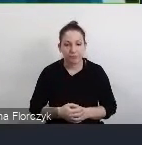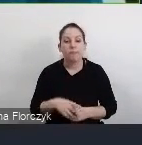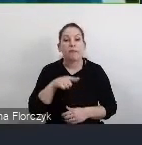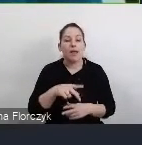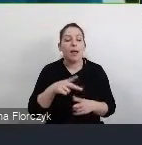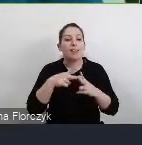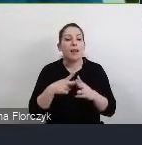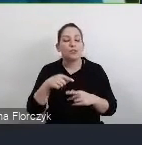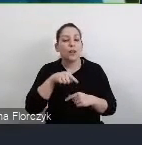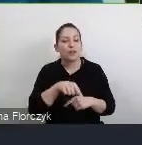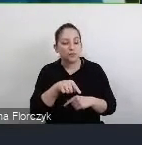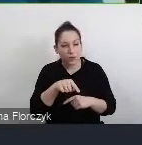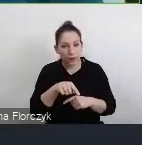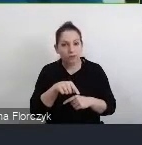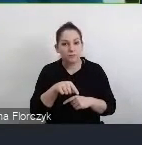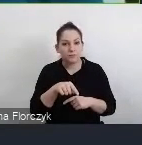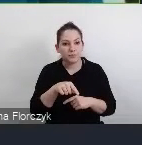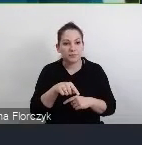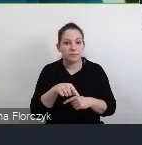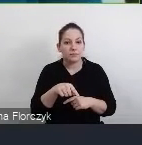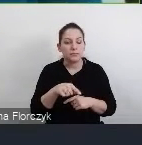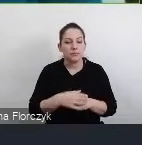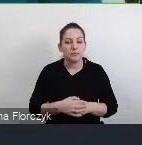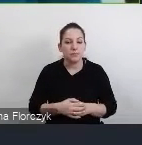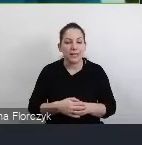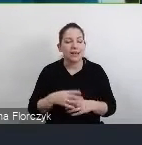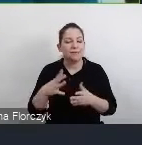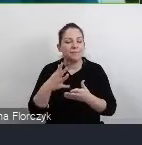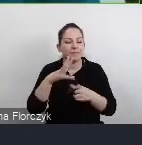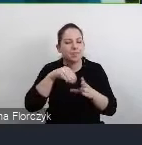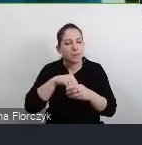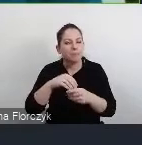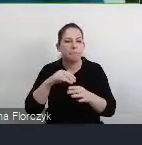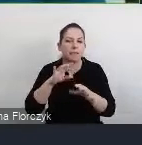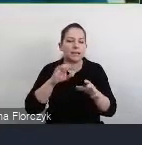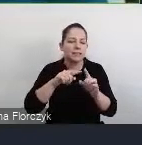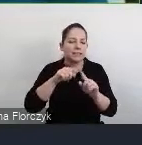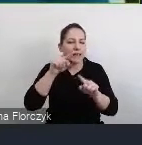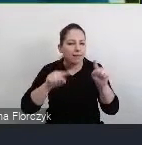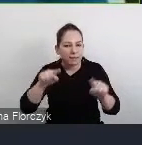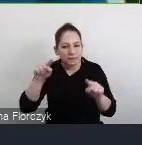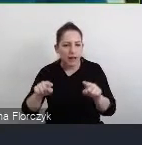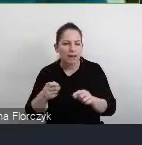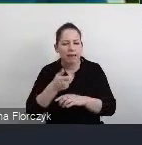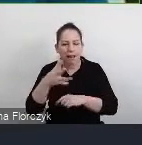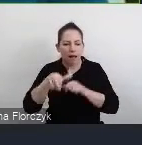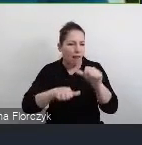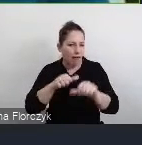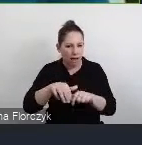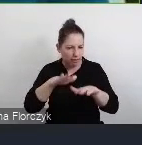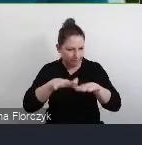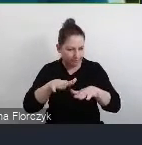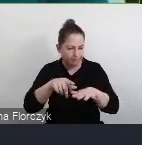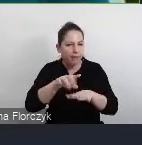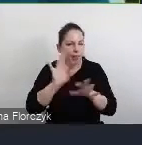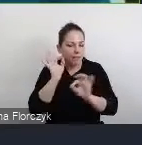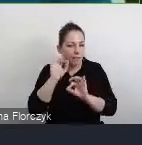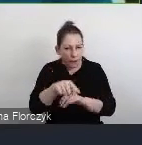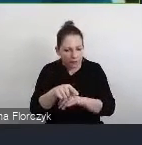które w tych zestawieniach statystycznych z kilku lat, które tam są te dane zawarte, no